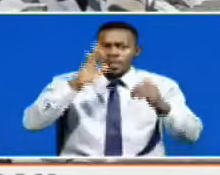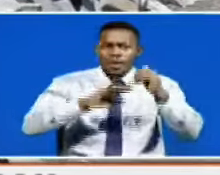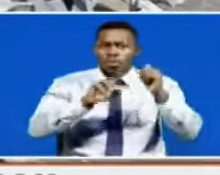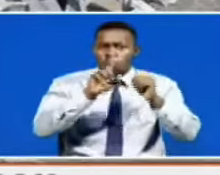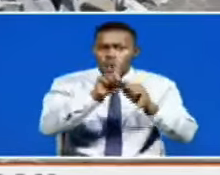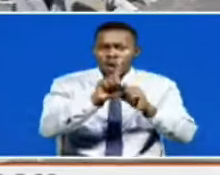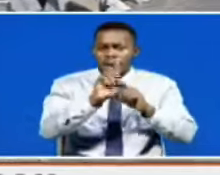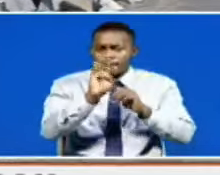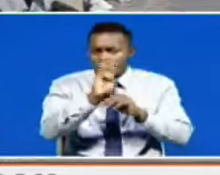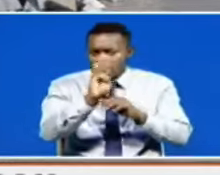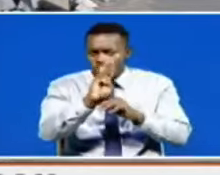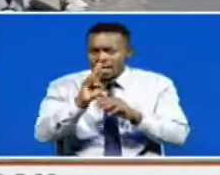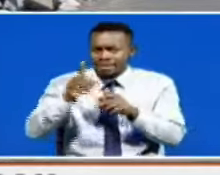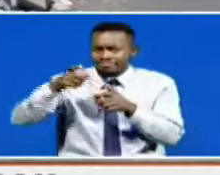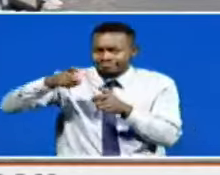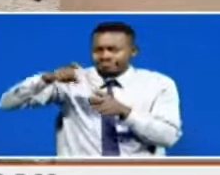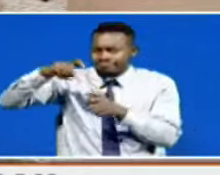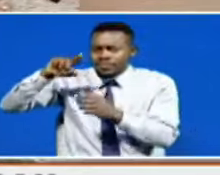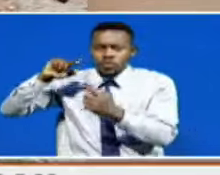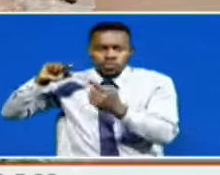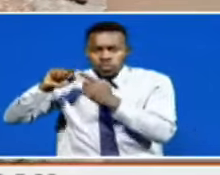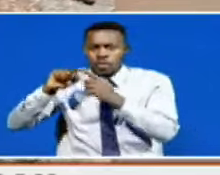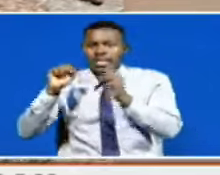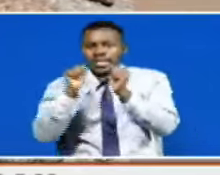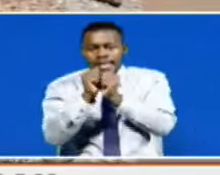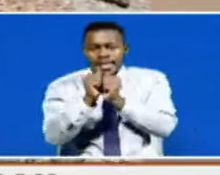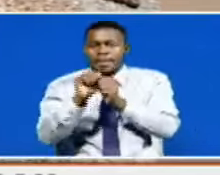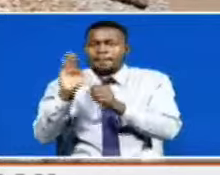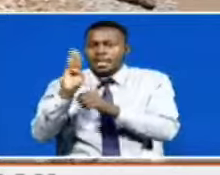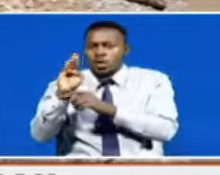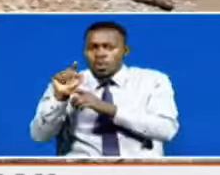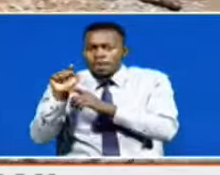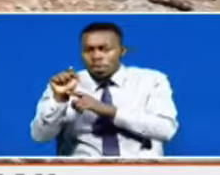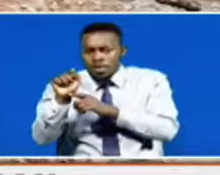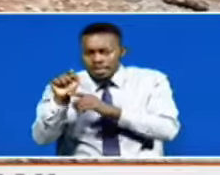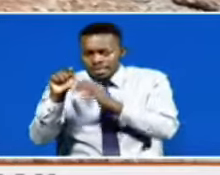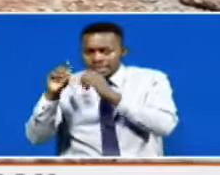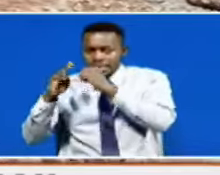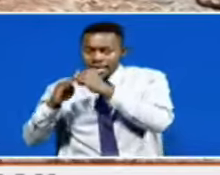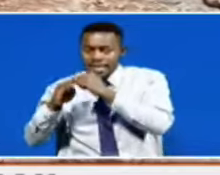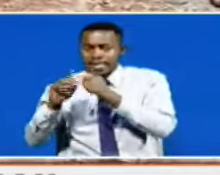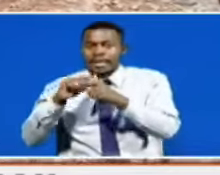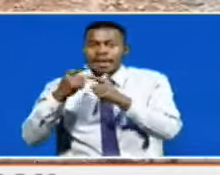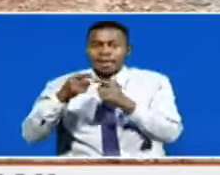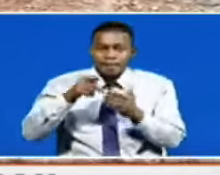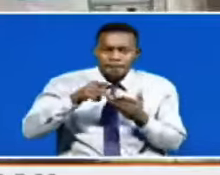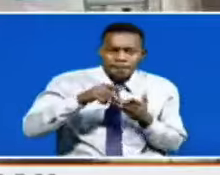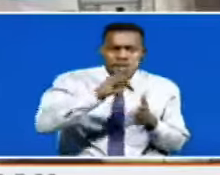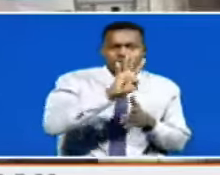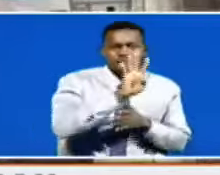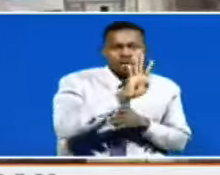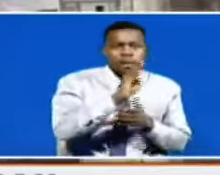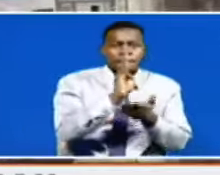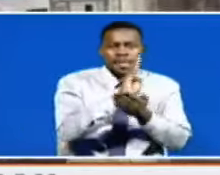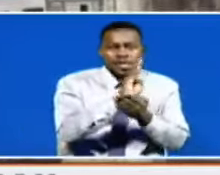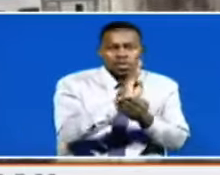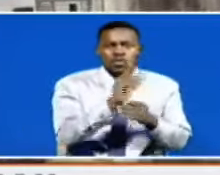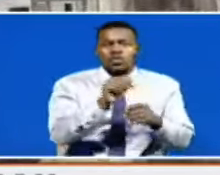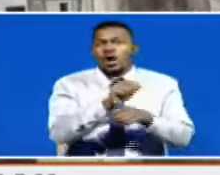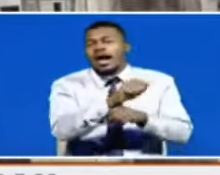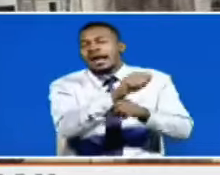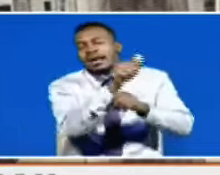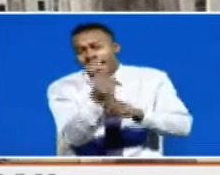1.95 hadi shilingi bilioni 10.4 na kulipa shilingi bilioni 4 kwa shirika la wasanifu ambao